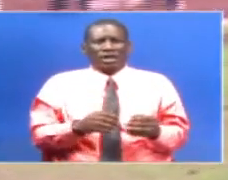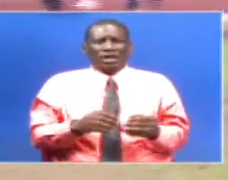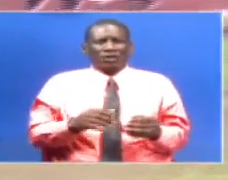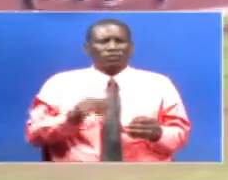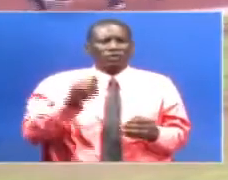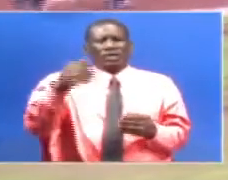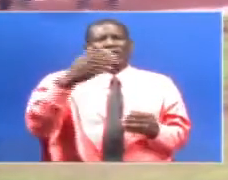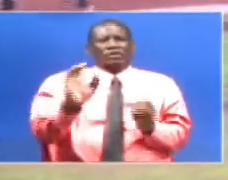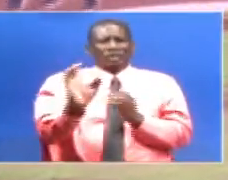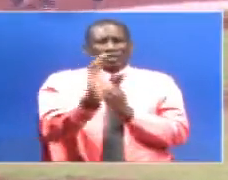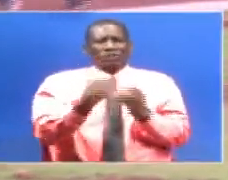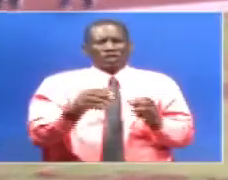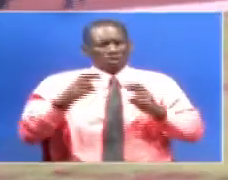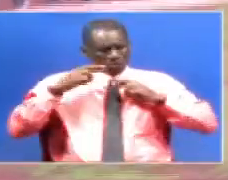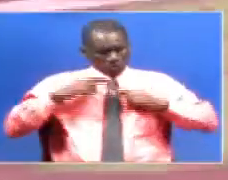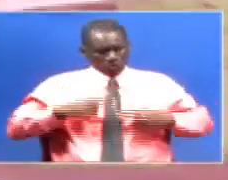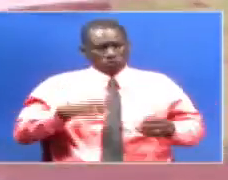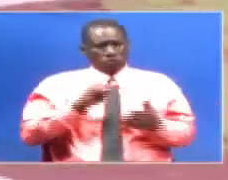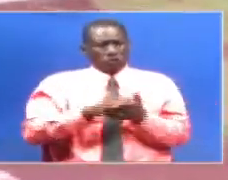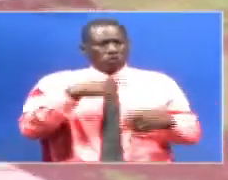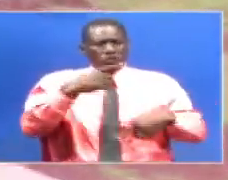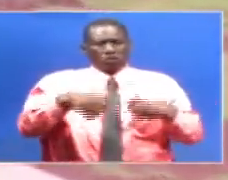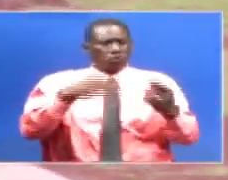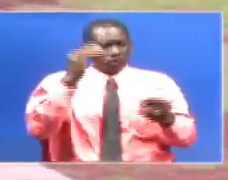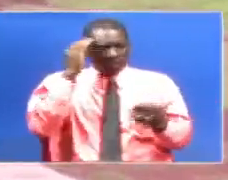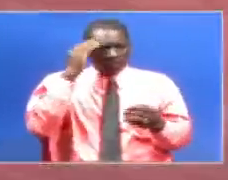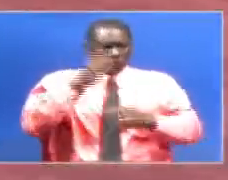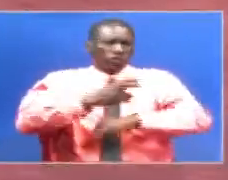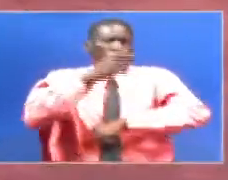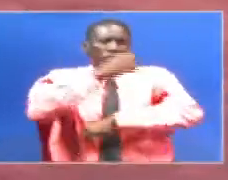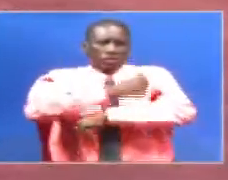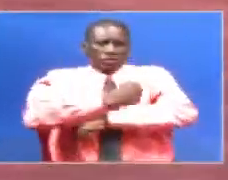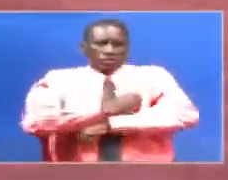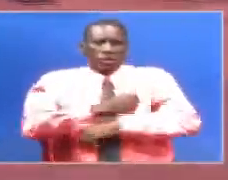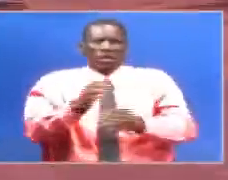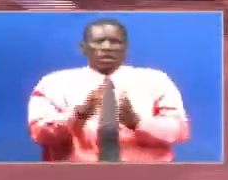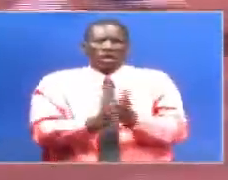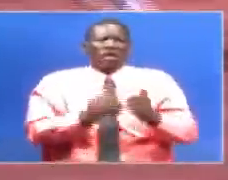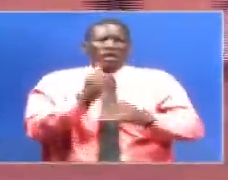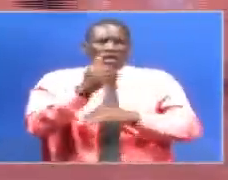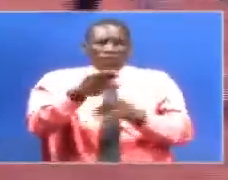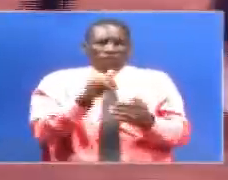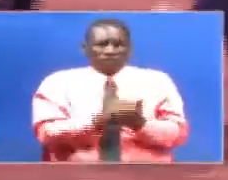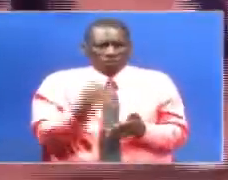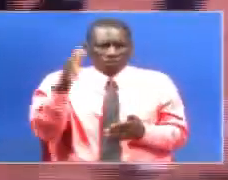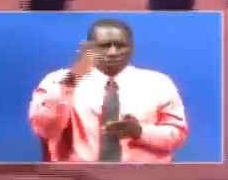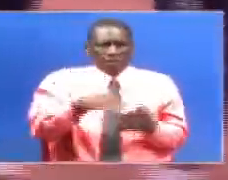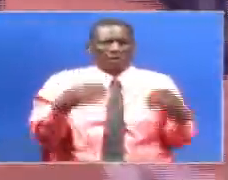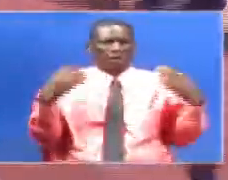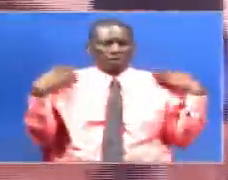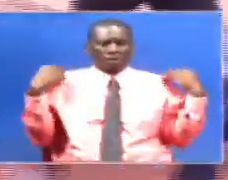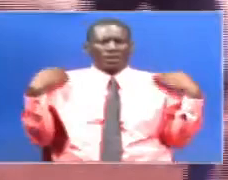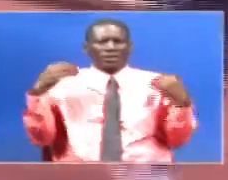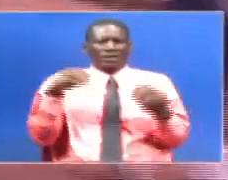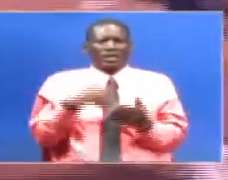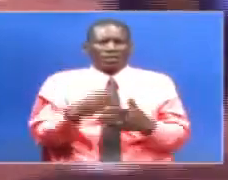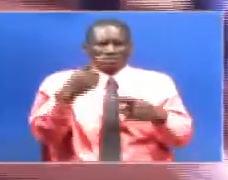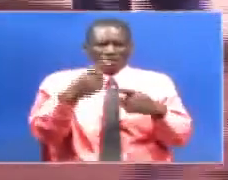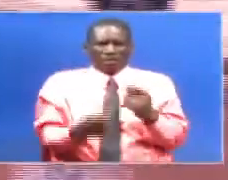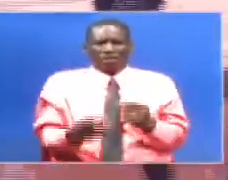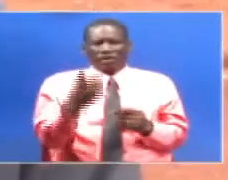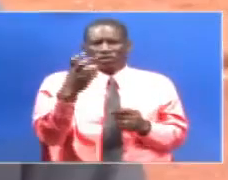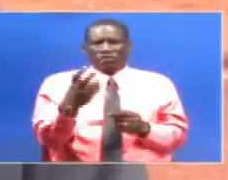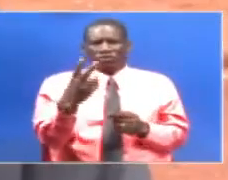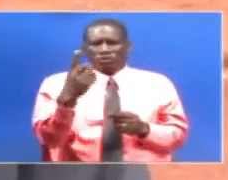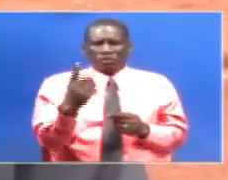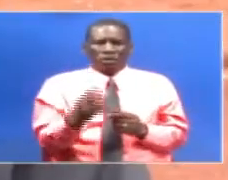Alichukua mapumziko ili kuendeleza masomo yake ya sekondari na baadaye kurejelea mazoezi mwaka